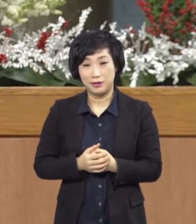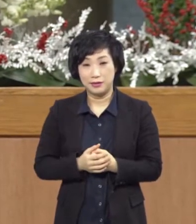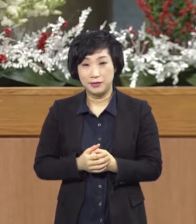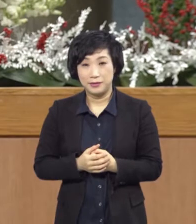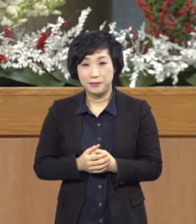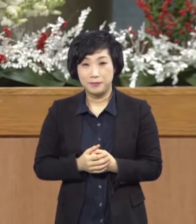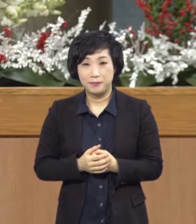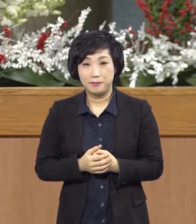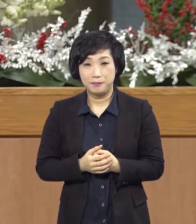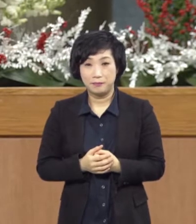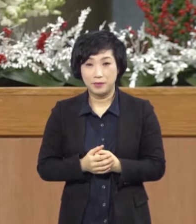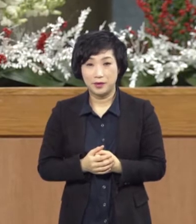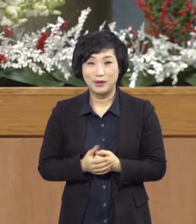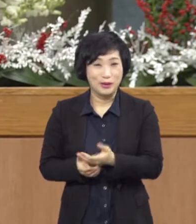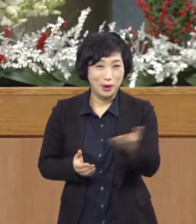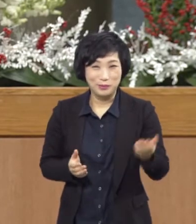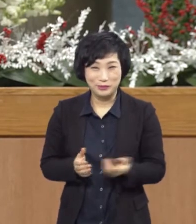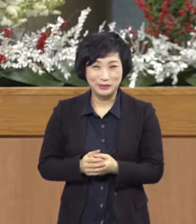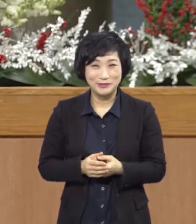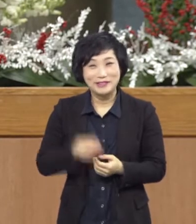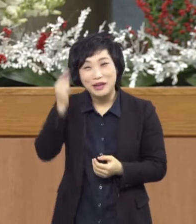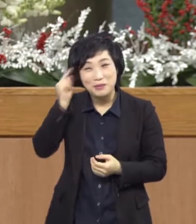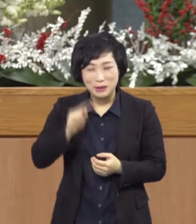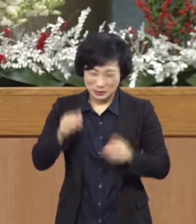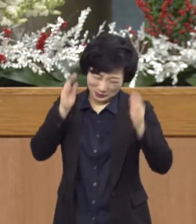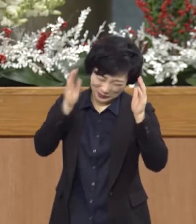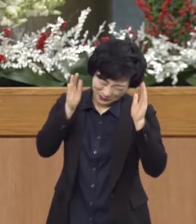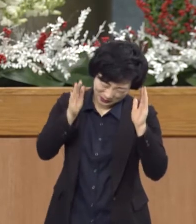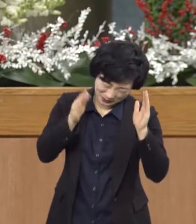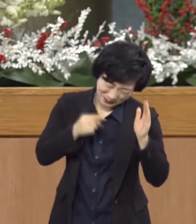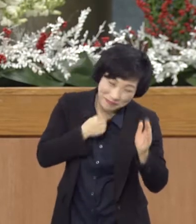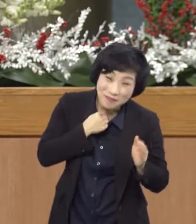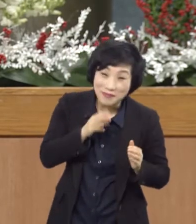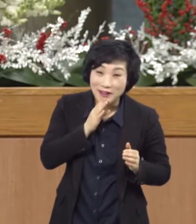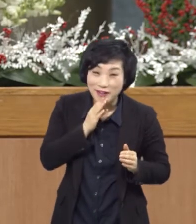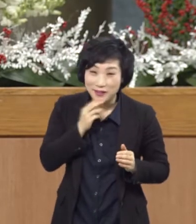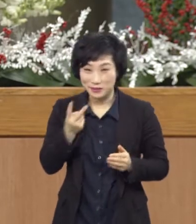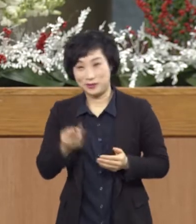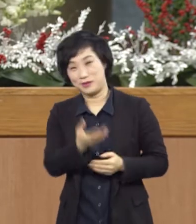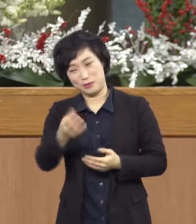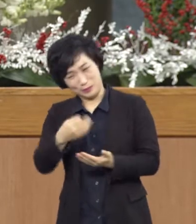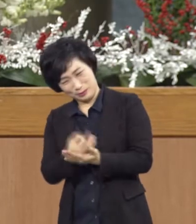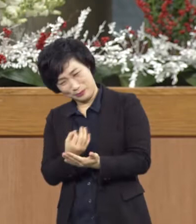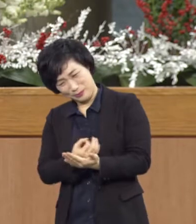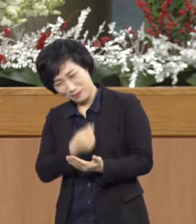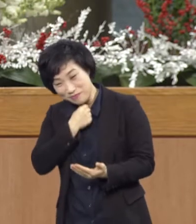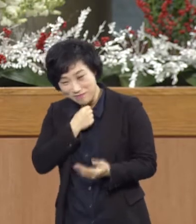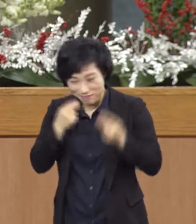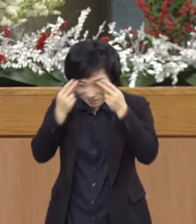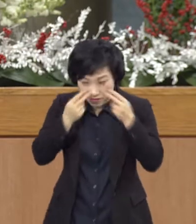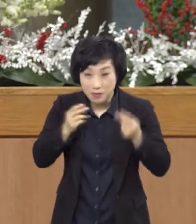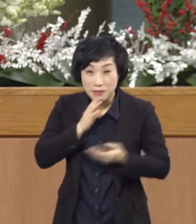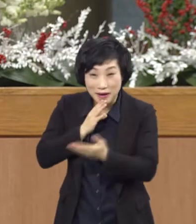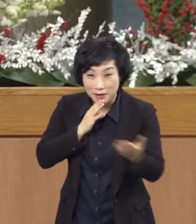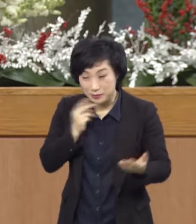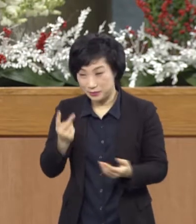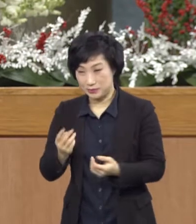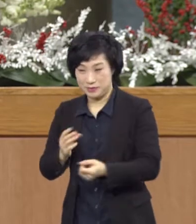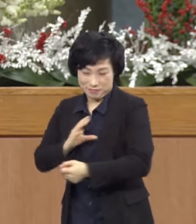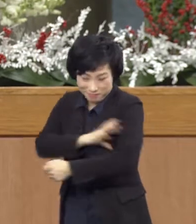그래서 공부해야 살고 돈 벌어야 살고 체력 있어야